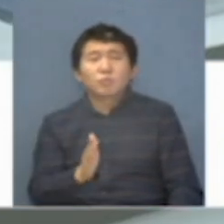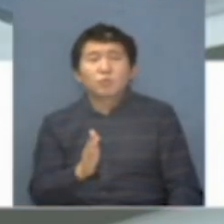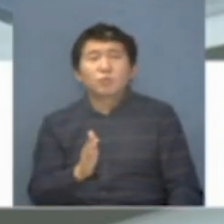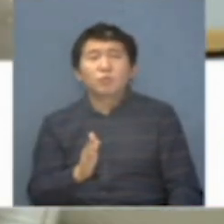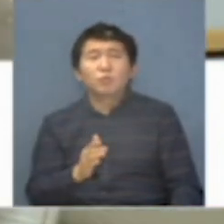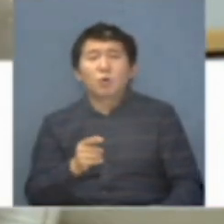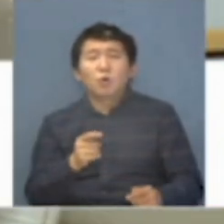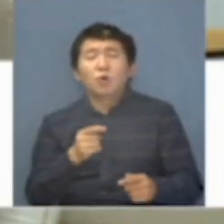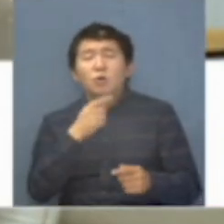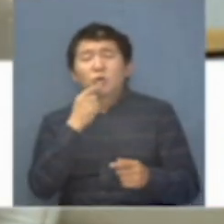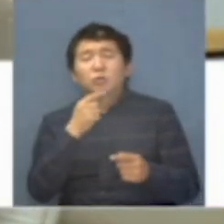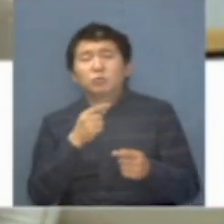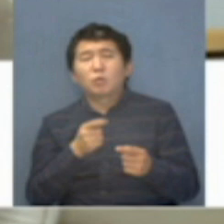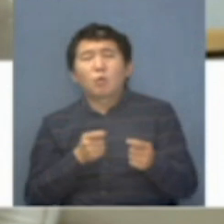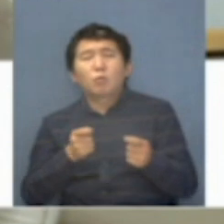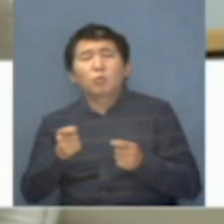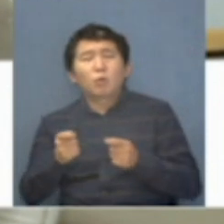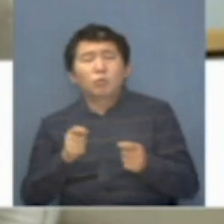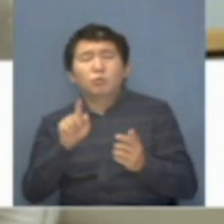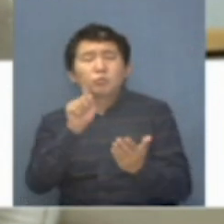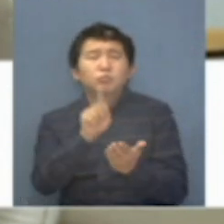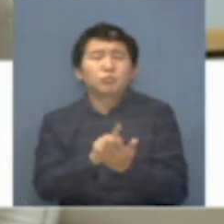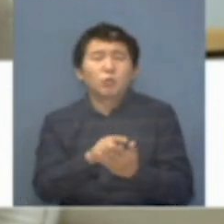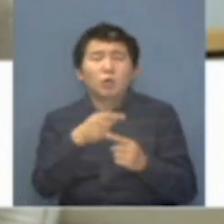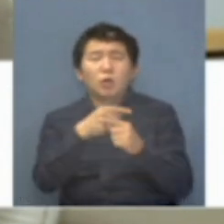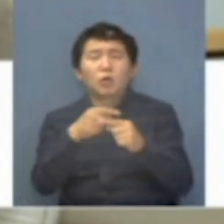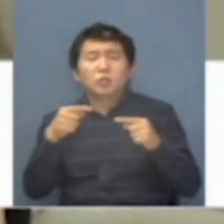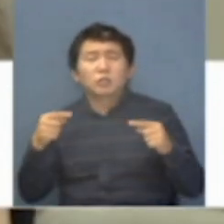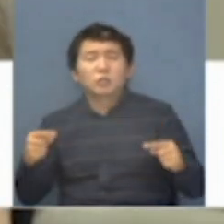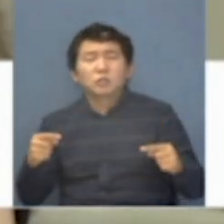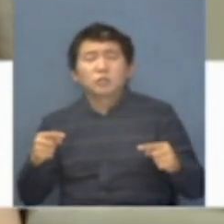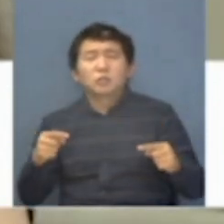предлагаться руководящие должности различных уровней в местных